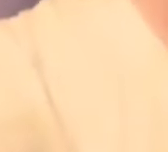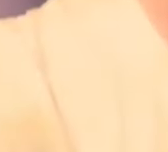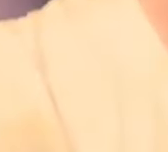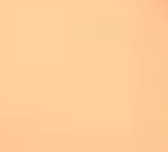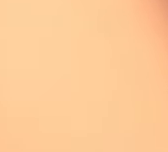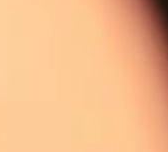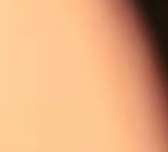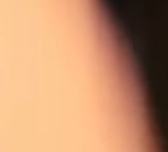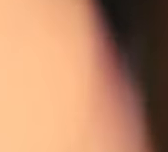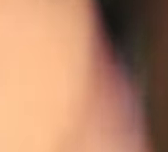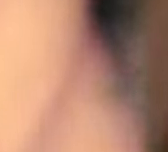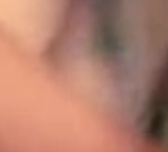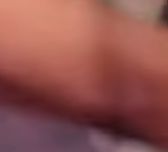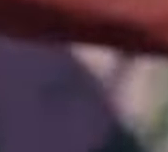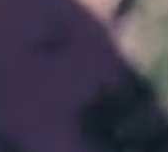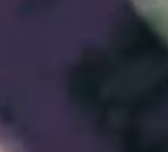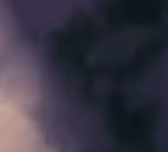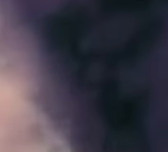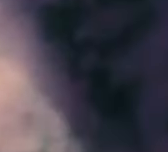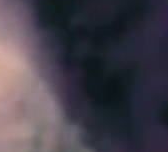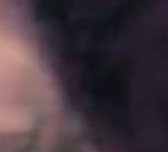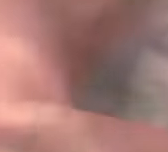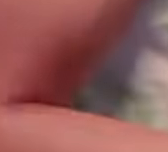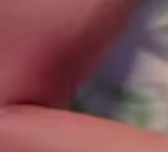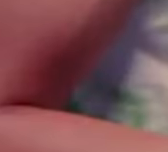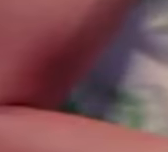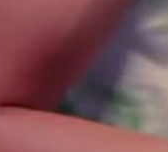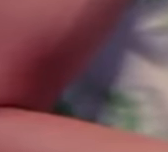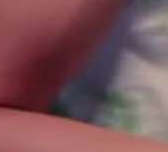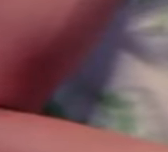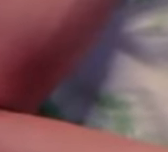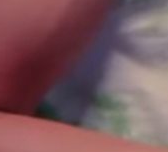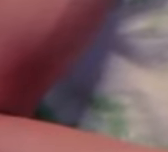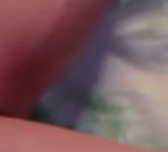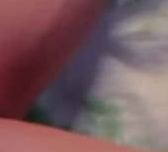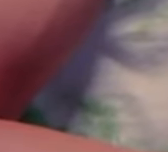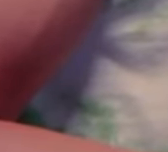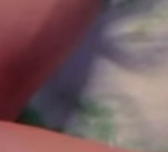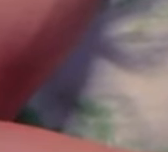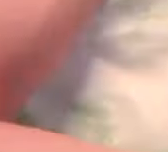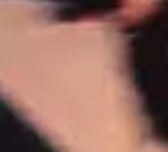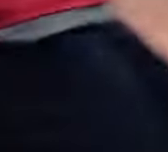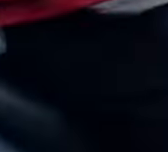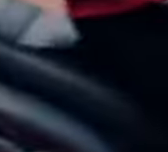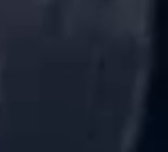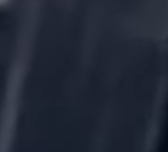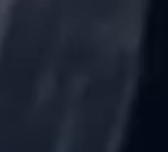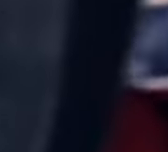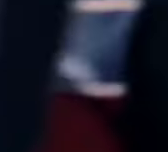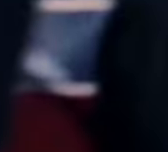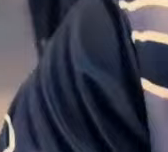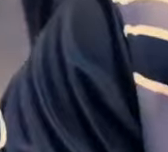Lahat naman siguro na nandun, alam ko ano yung tamang gawin. Pero ikaw lang yung may ginawa para tulungan ka na.